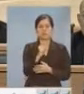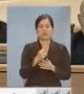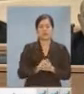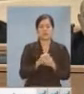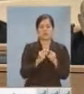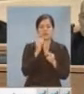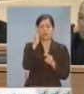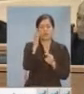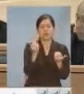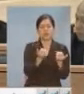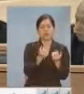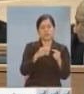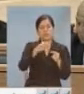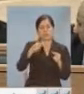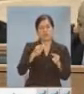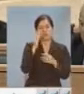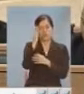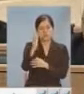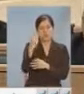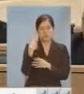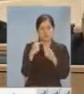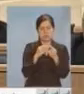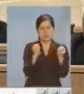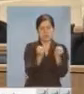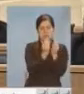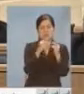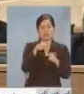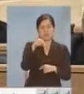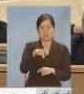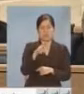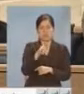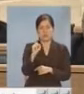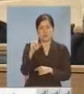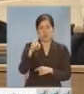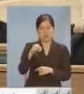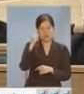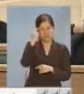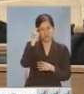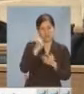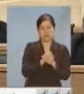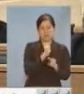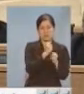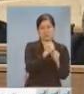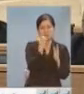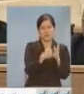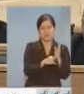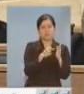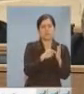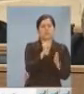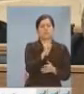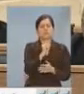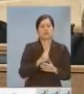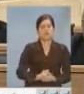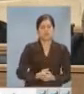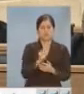ลานของเราในอนาคตเตียต้องตราบาปว่าสภาชุดนี้แหละกำลังสร้างตราบาปให้กับประเทศไทยที่ไม่มีวัน